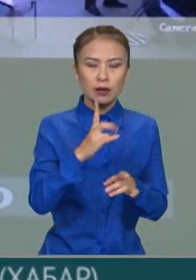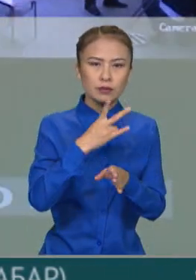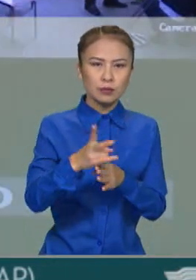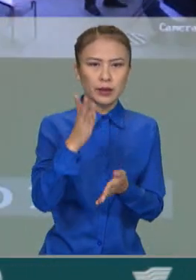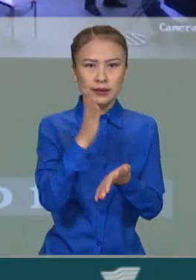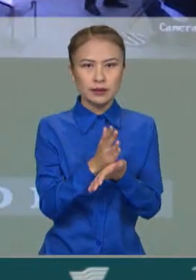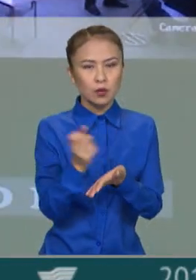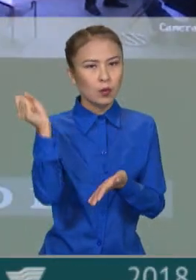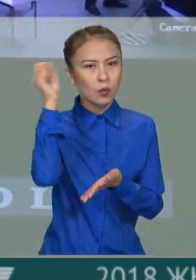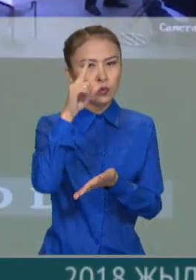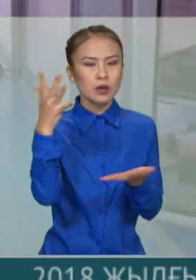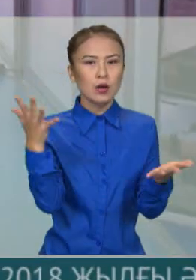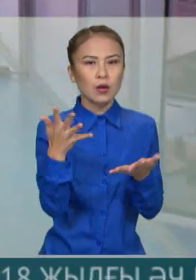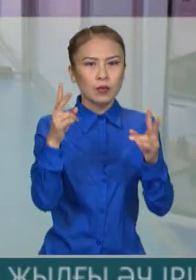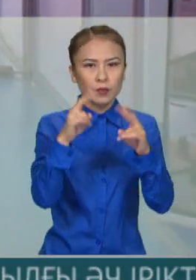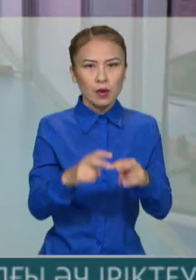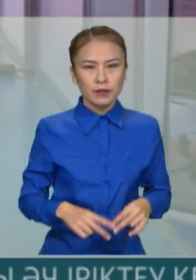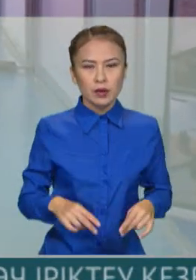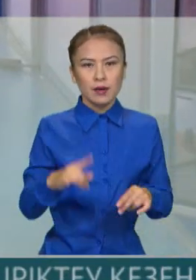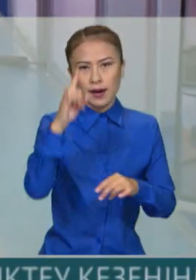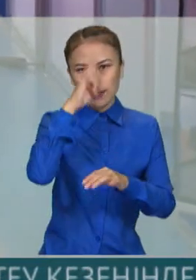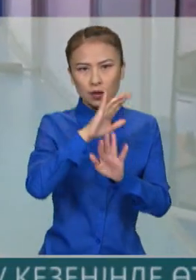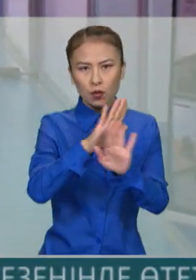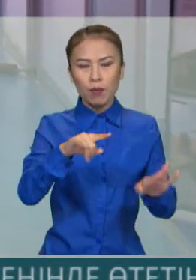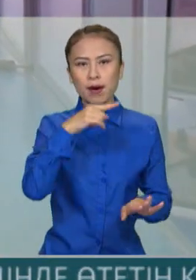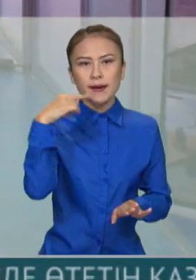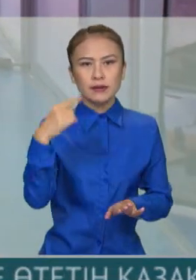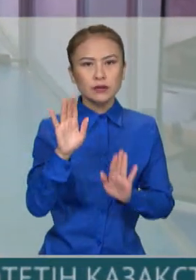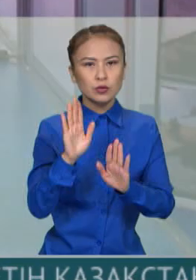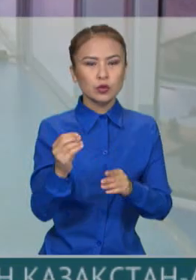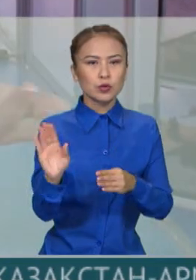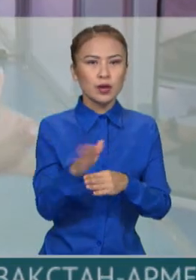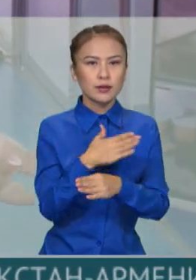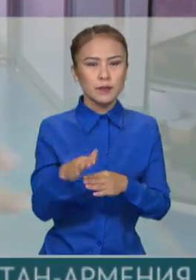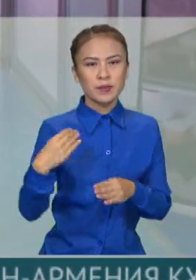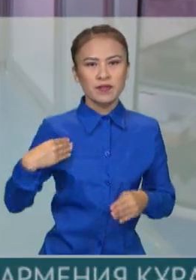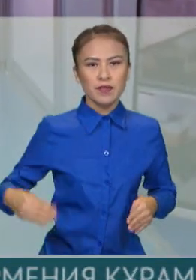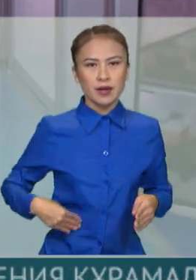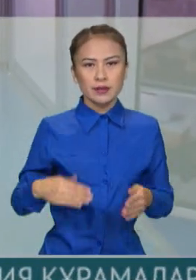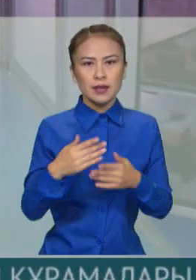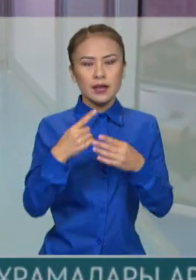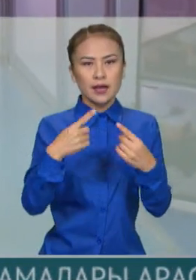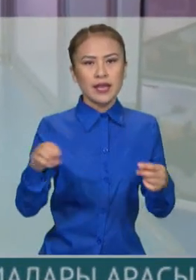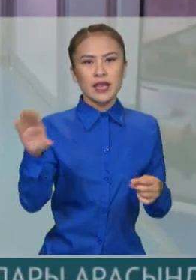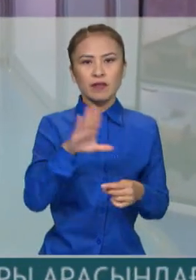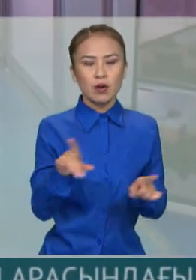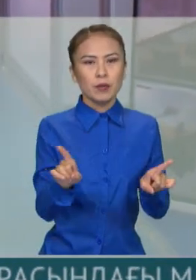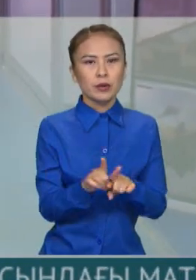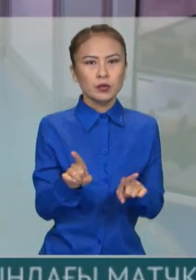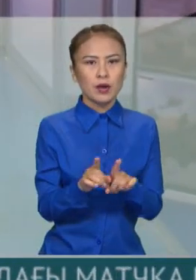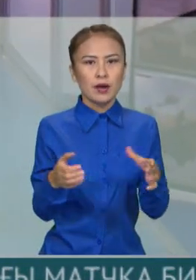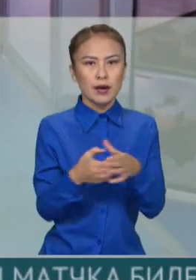бар ма, жоқ па адамның, соны анықтайды. Көрмеге Қазақстан мен Ресейден ғана емес, сондай-ақ Франция секілді Еуропа елдерінен де